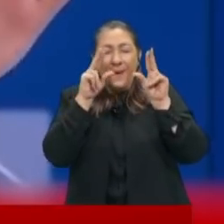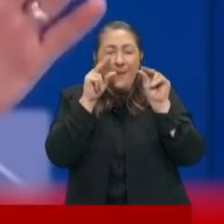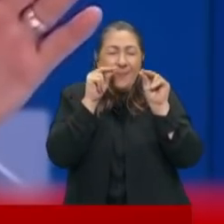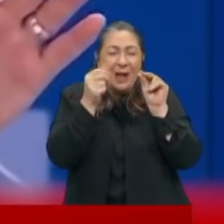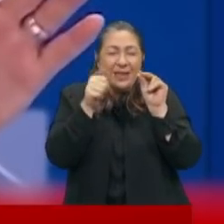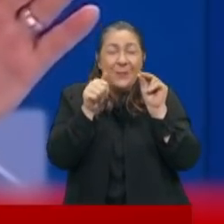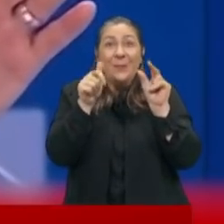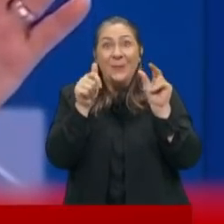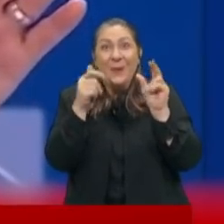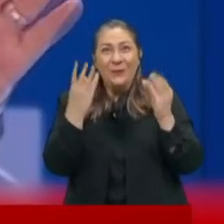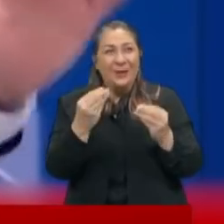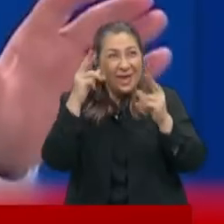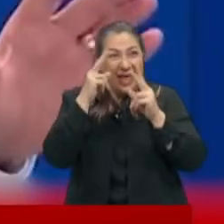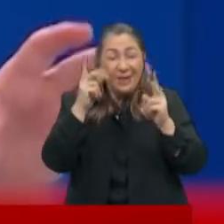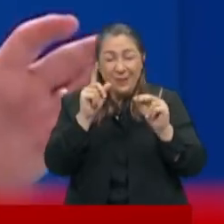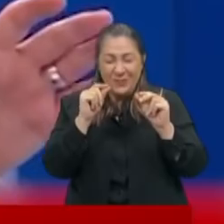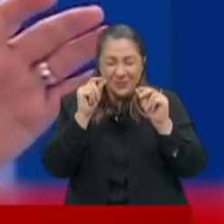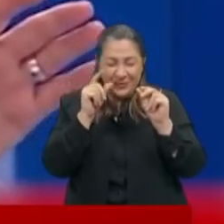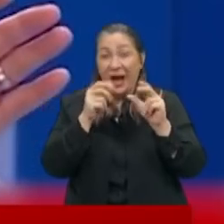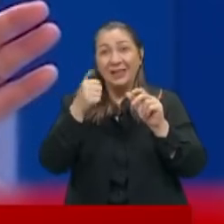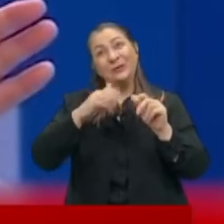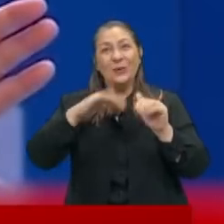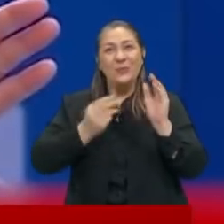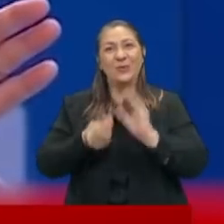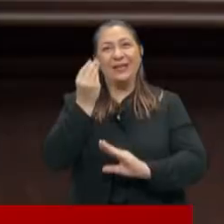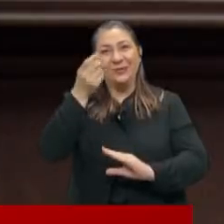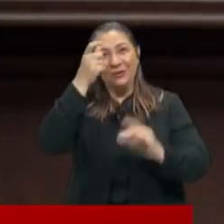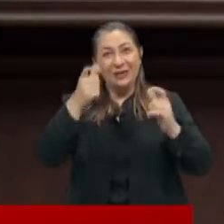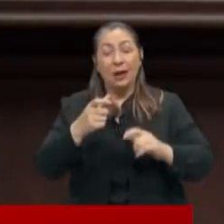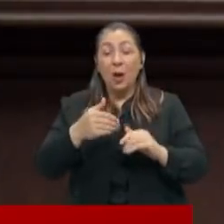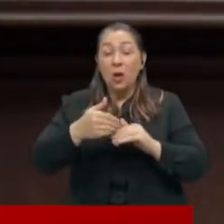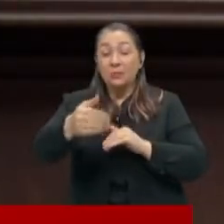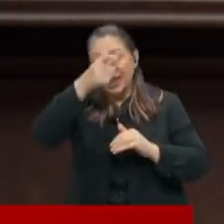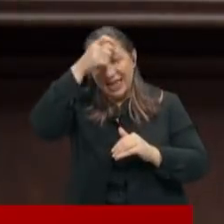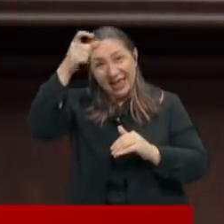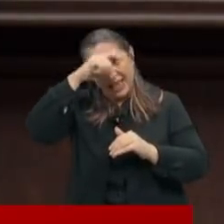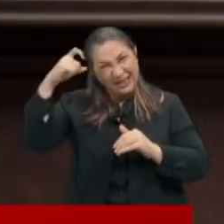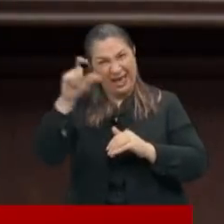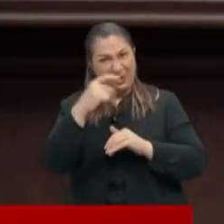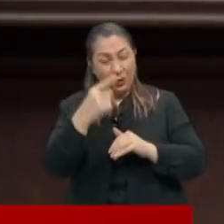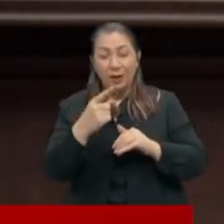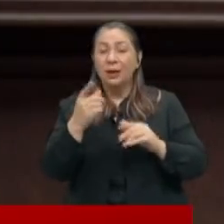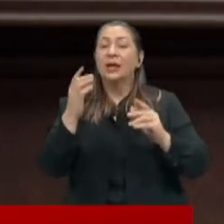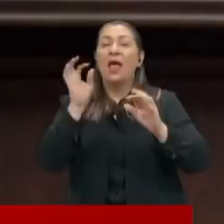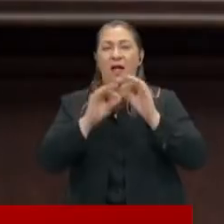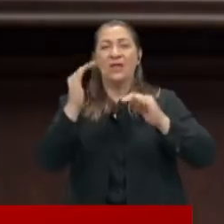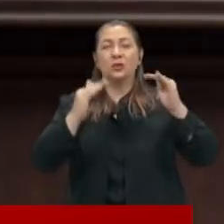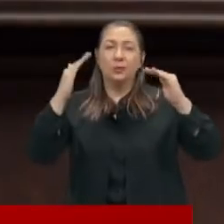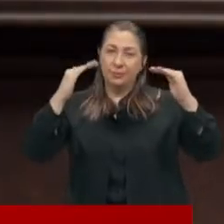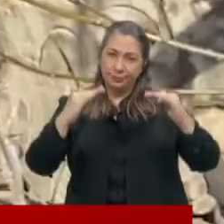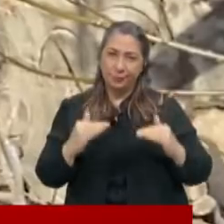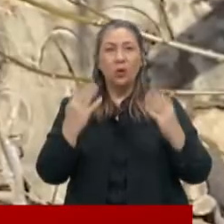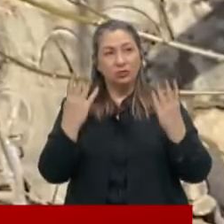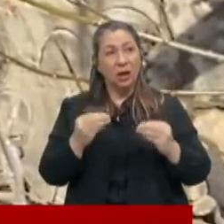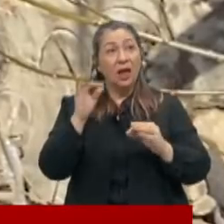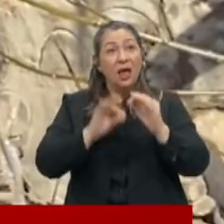uyusam da 6 ay sonra uyansam diye. Bir uyuyun 6 ay sonra uyanın Türkiye'de. Önümüzdeki yaz aylarında meyvelerini almaya